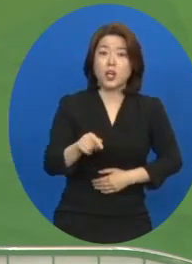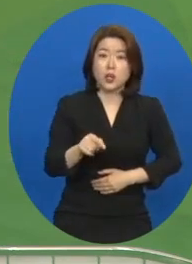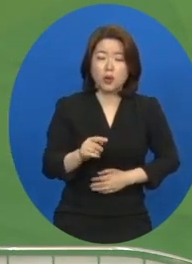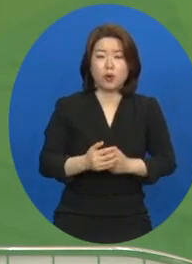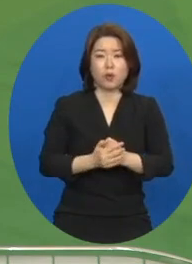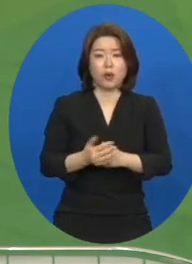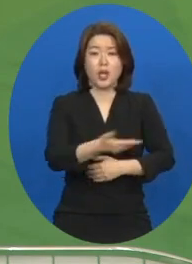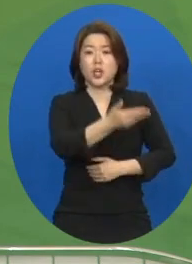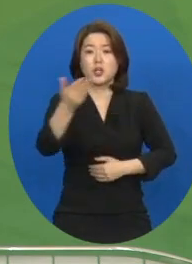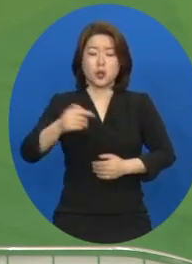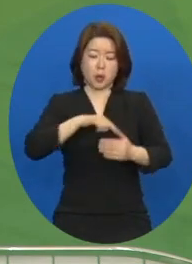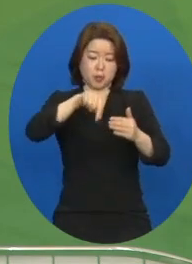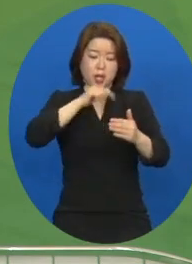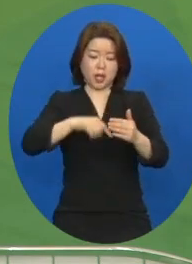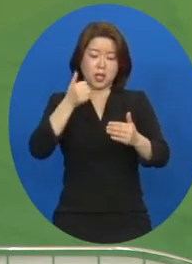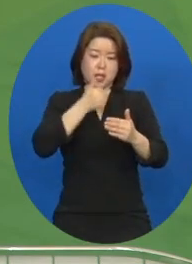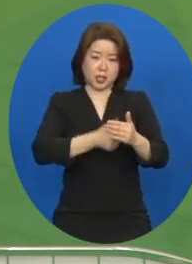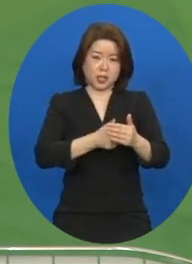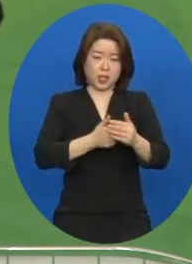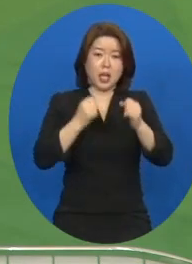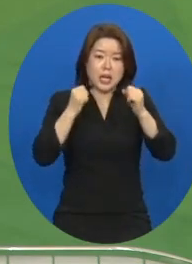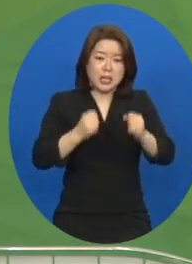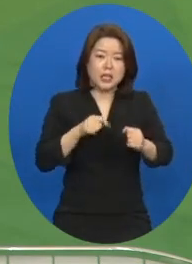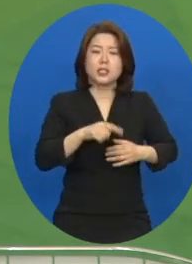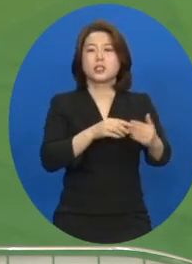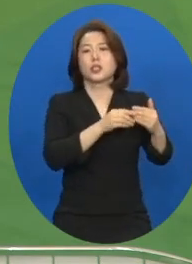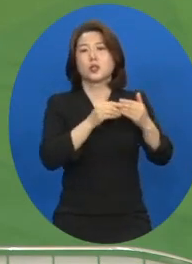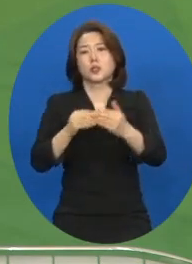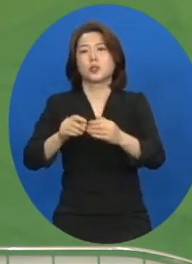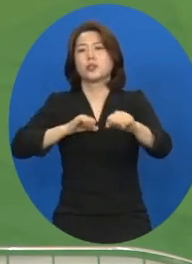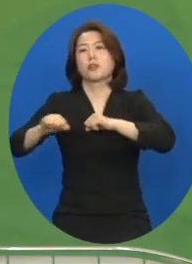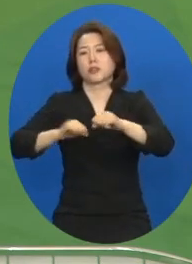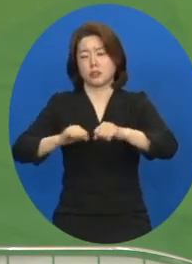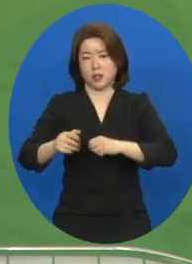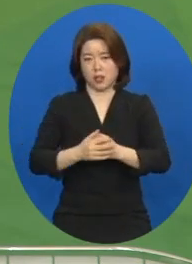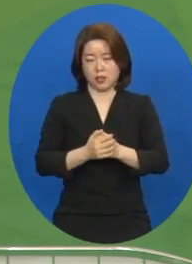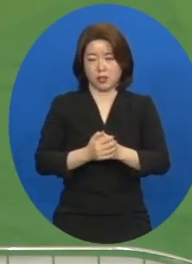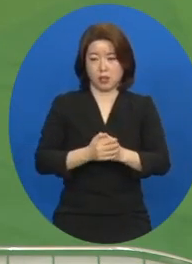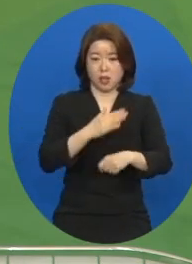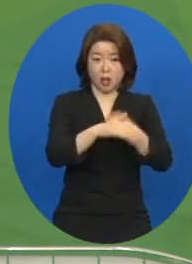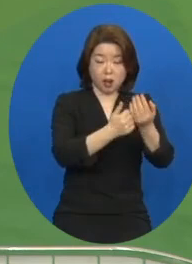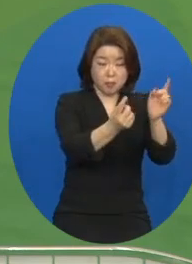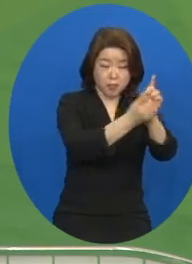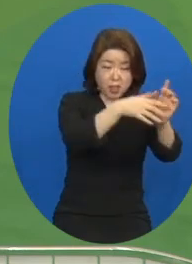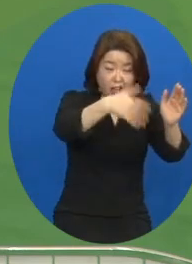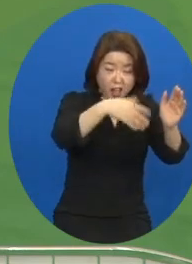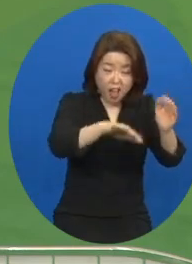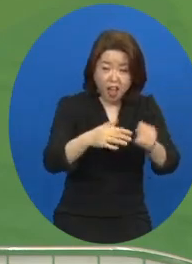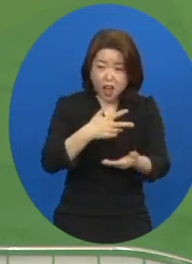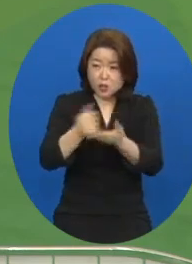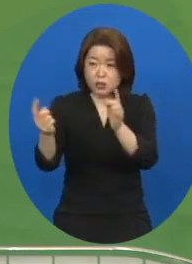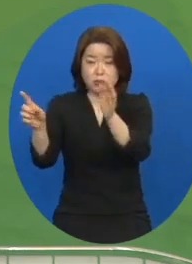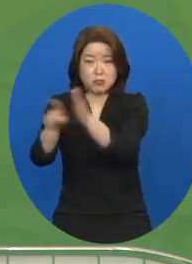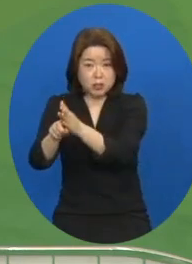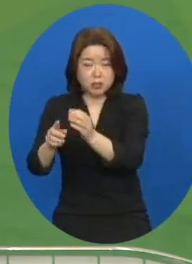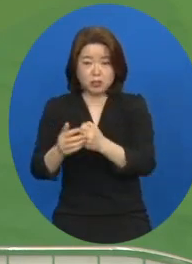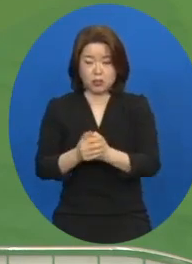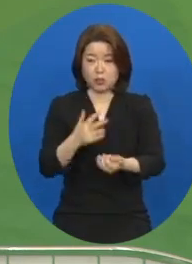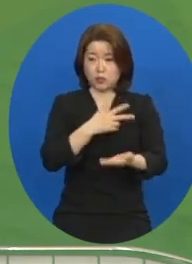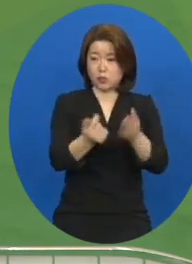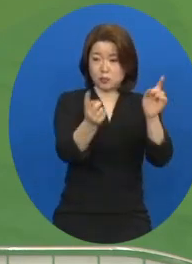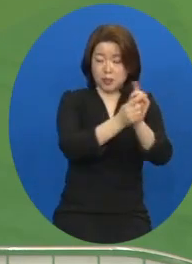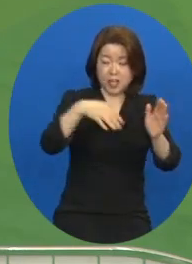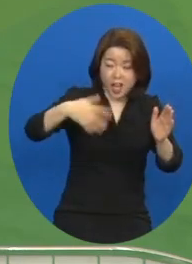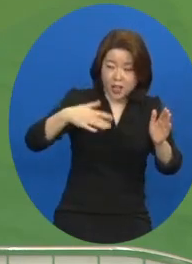계신 주의 역사잖아요. 하나님 만나보지도 않았는데 하나님을 믿고, 주님을 만난 적도 없는데